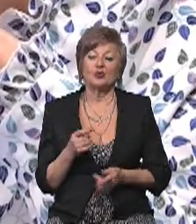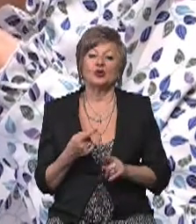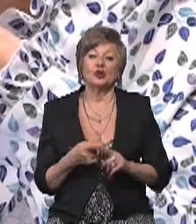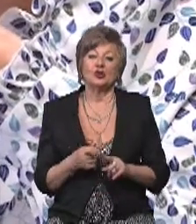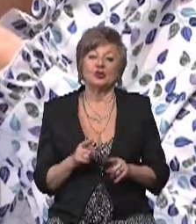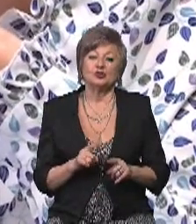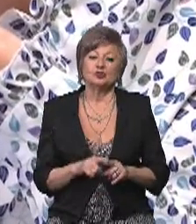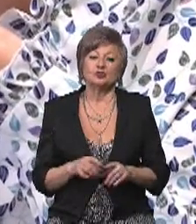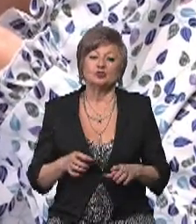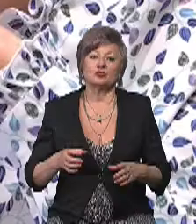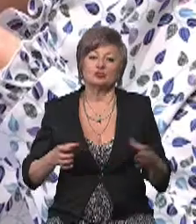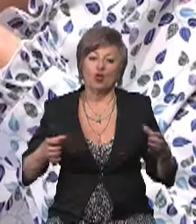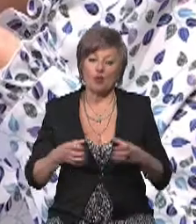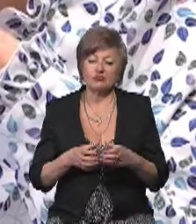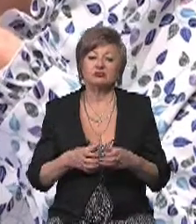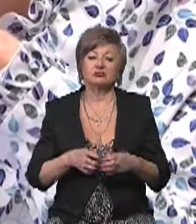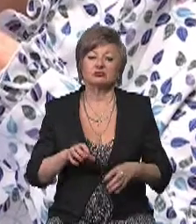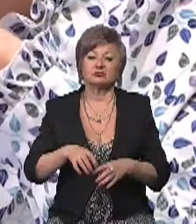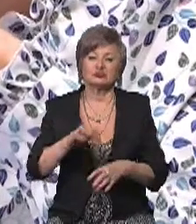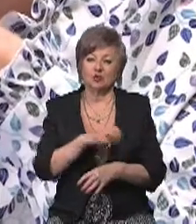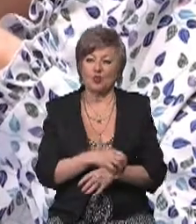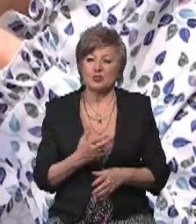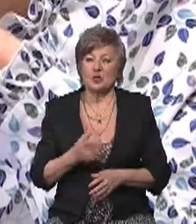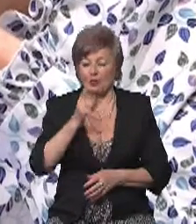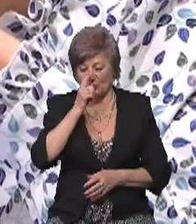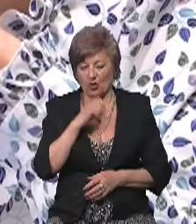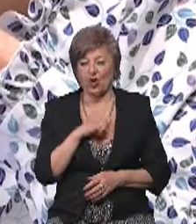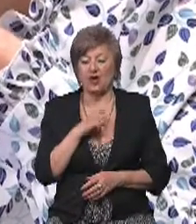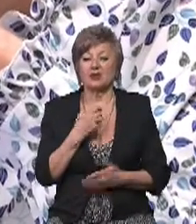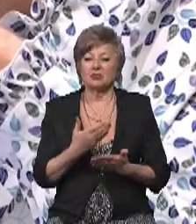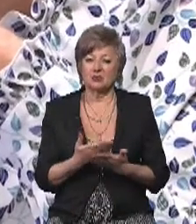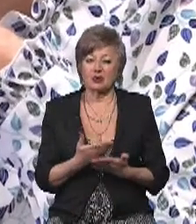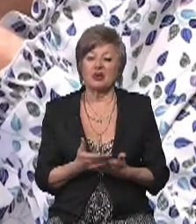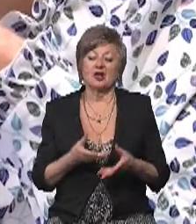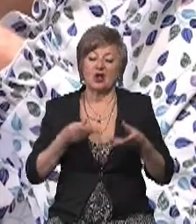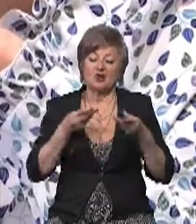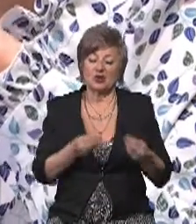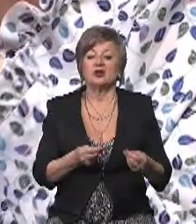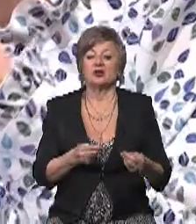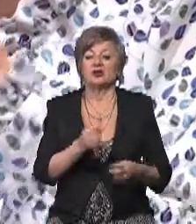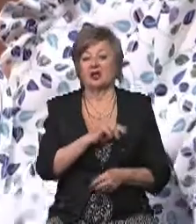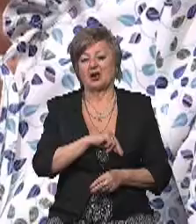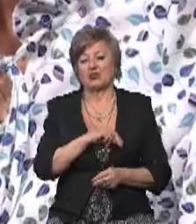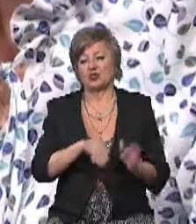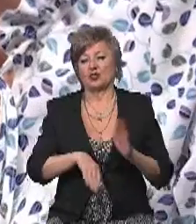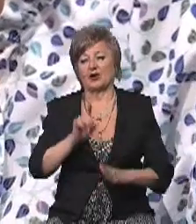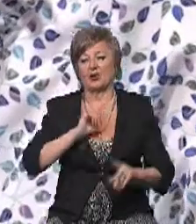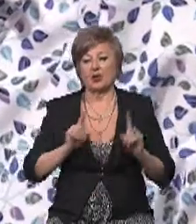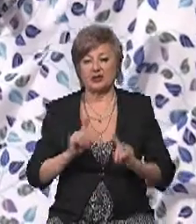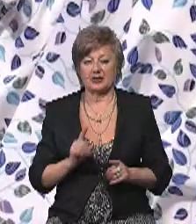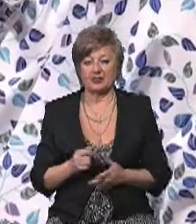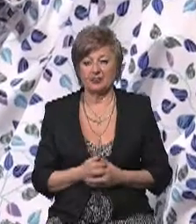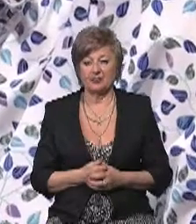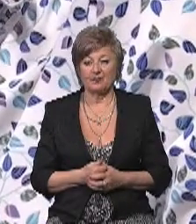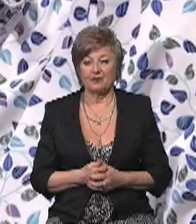демонізація, вона вплинула і на демонізація, негативна демонізація, вона вплинула і на роботу Верховної Ради. Давайте ще раз про